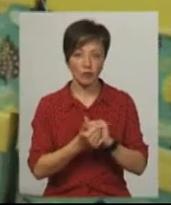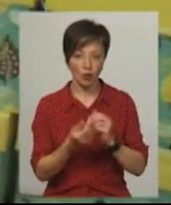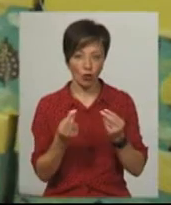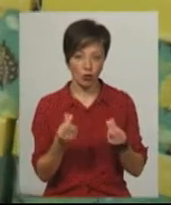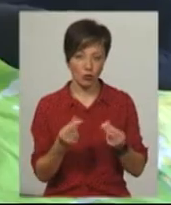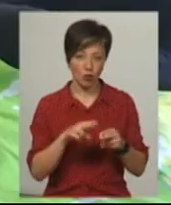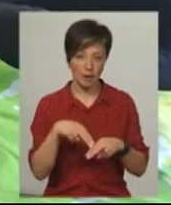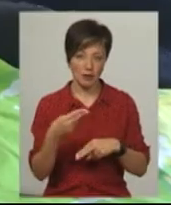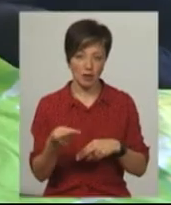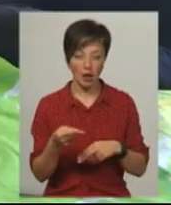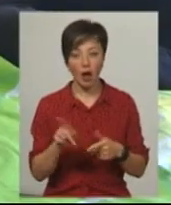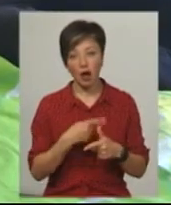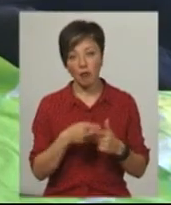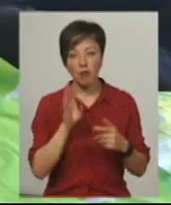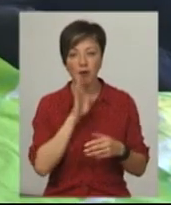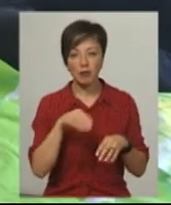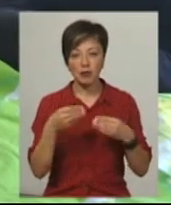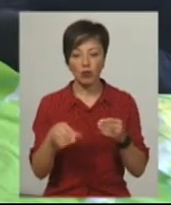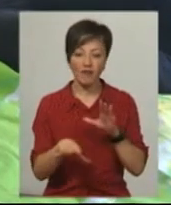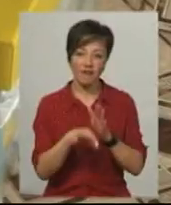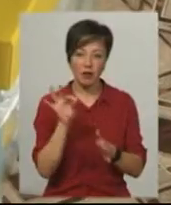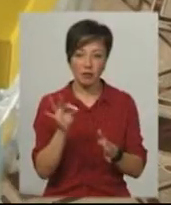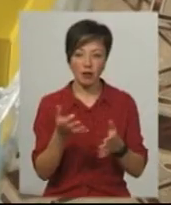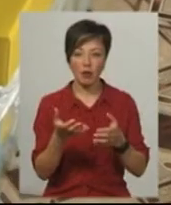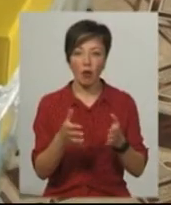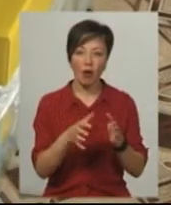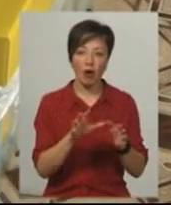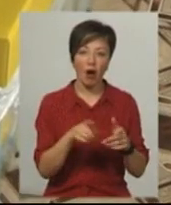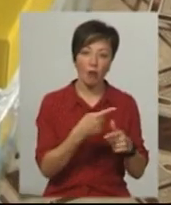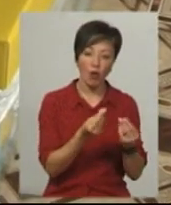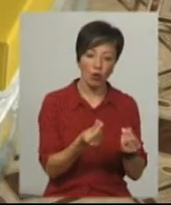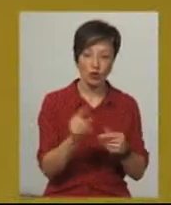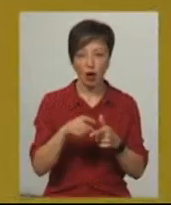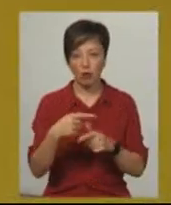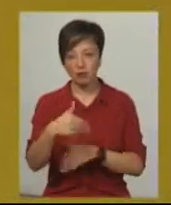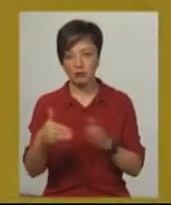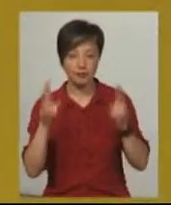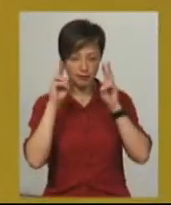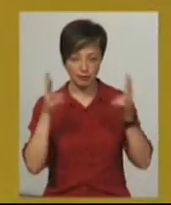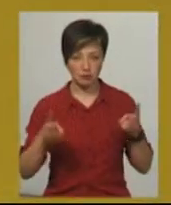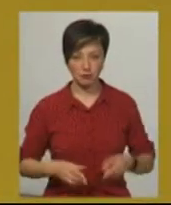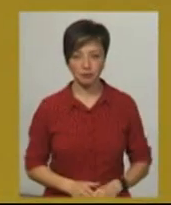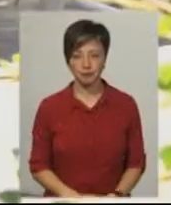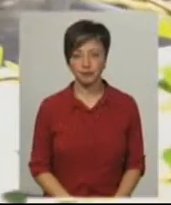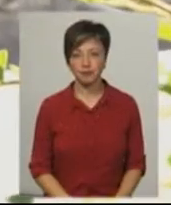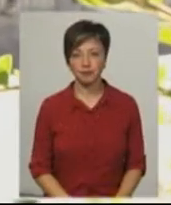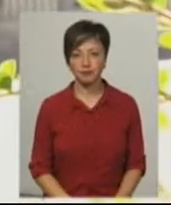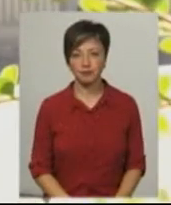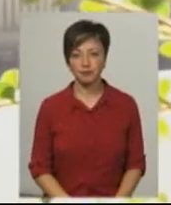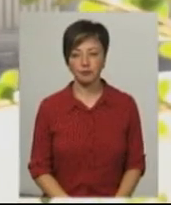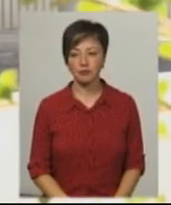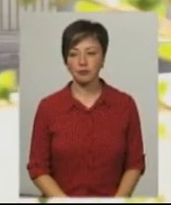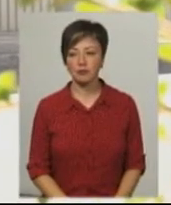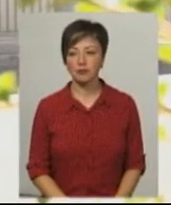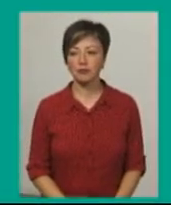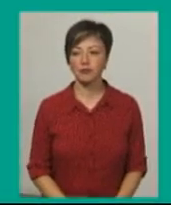грошовою компенсацією. Або мамам дадуть вибір брати бебі-бокс чи гроші. Тетяна Ворожцова, Іван Мовчан, Віктор Кривий. Новини на